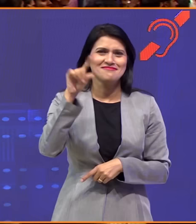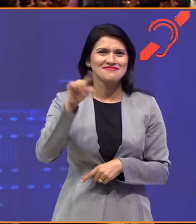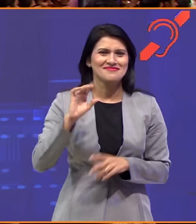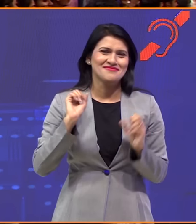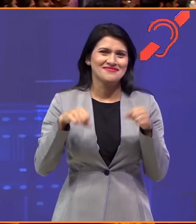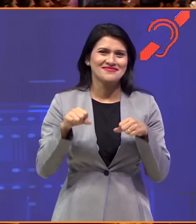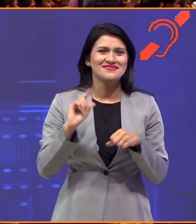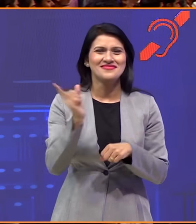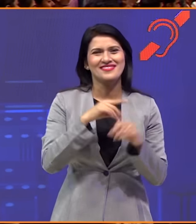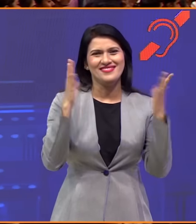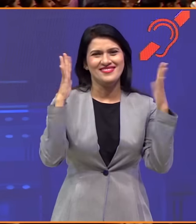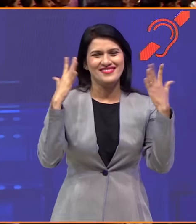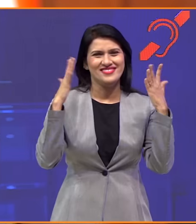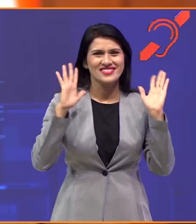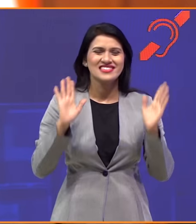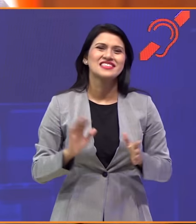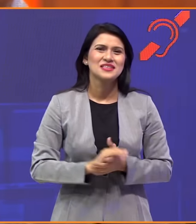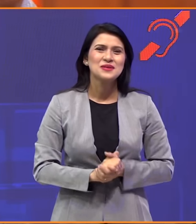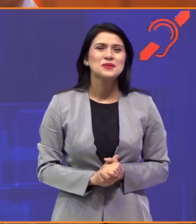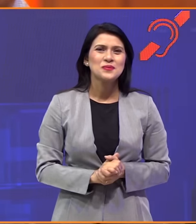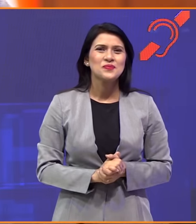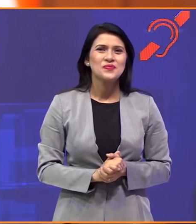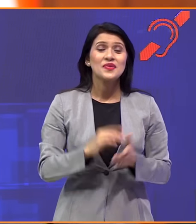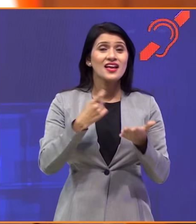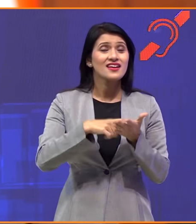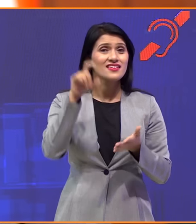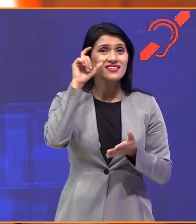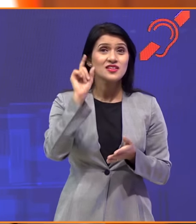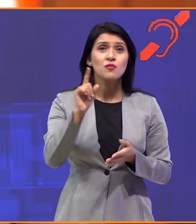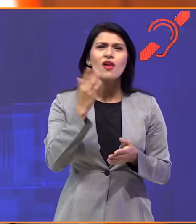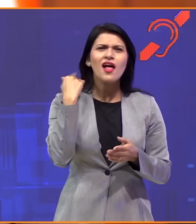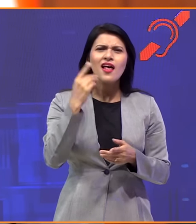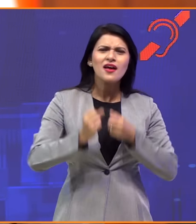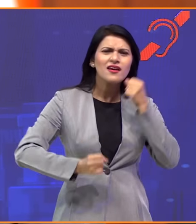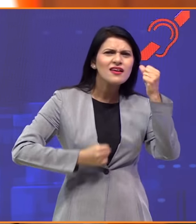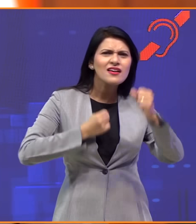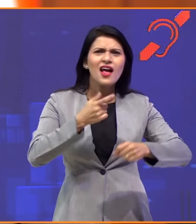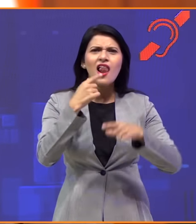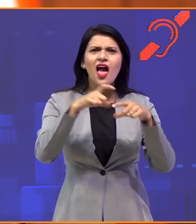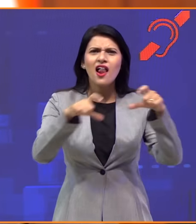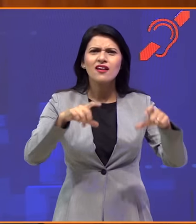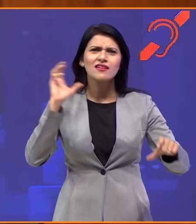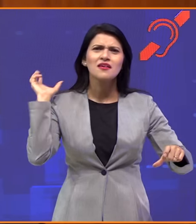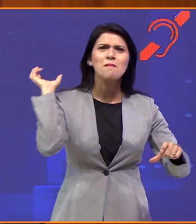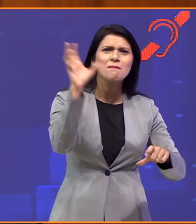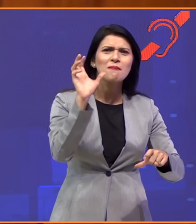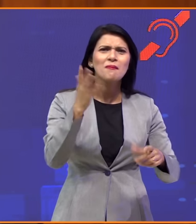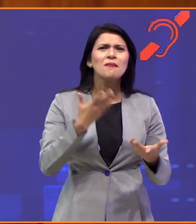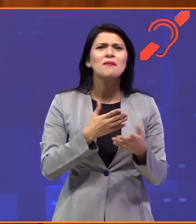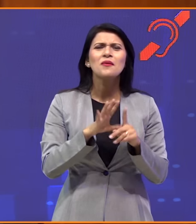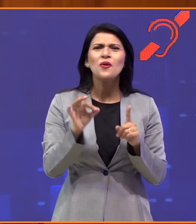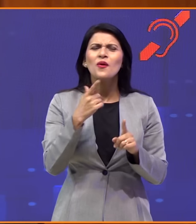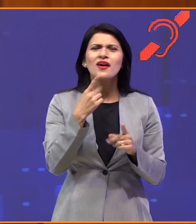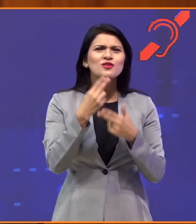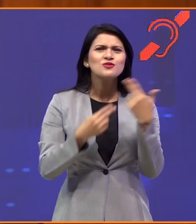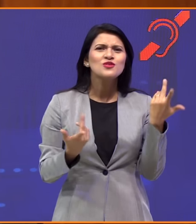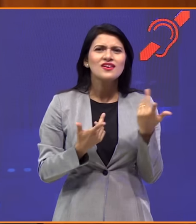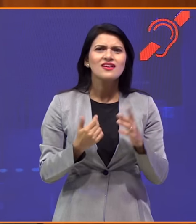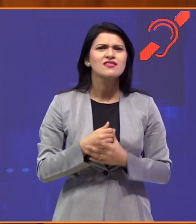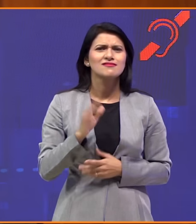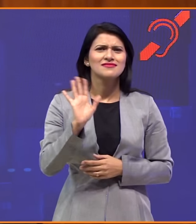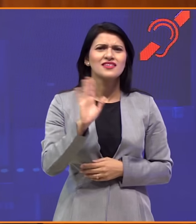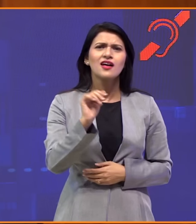बताइए लेकिन जिन लोग के पीछे आप ईंट लेकर भागे थे वो क्या किस्सा था कुछ नहीं